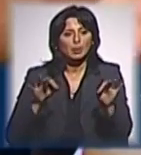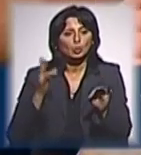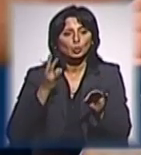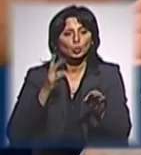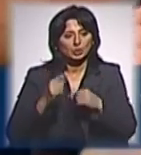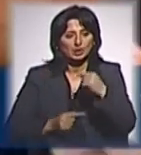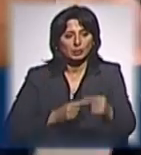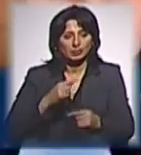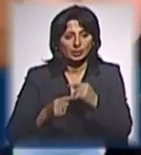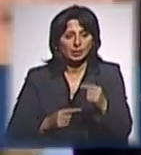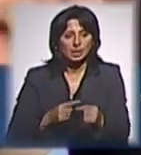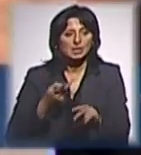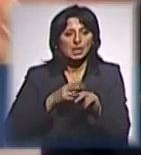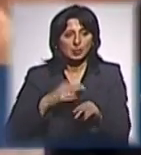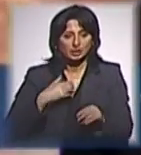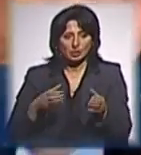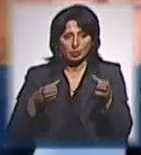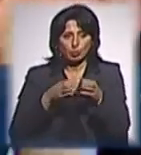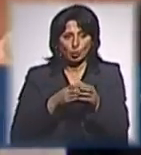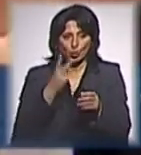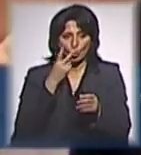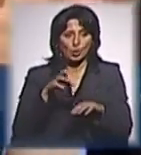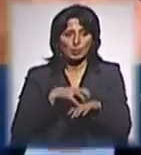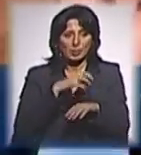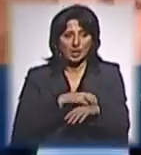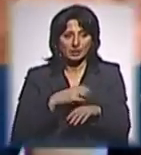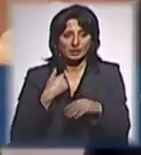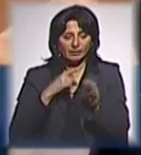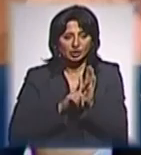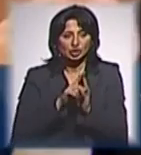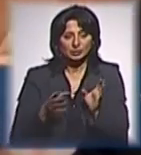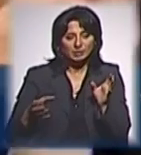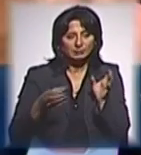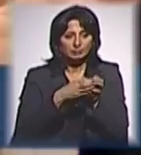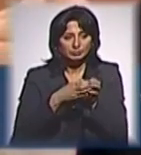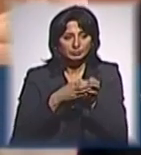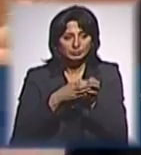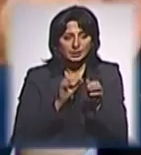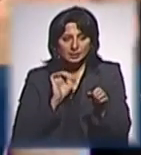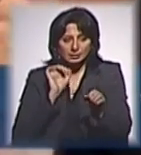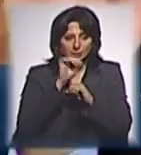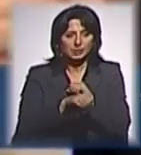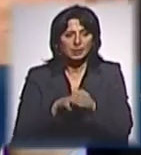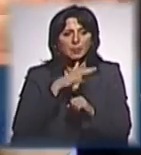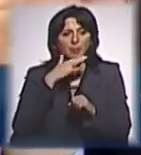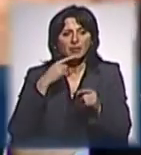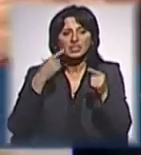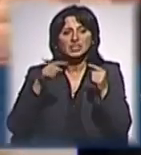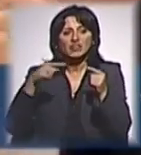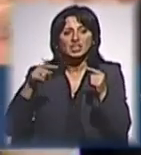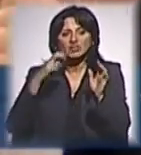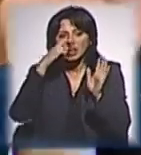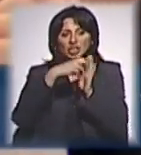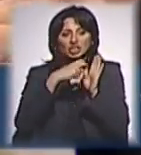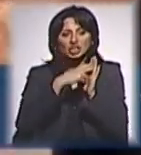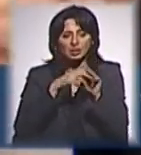უნდა დამკვიდრდეს. ამიტომ ჩვენი ბლოკი, ზუსტად ეს ორი პარტია, რომელმაც შექმნა, გააკეთა, გადალახა ბევრი განმასხვავებელი ნიშანი